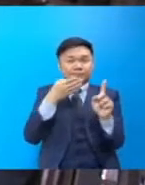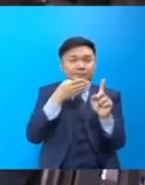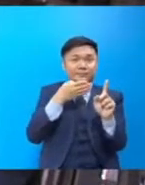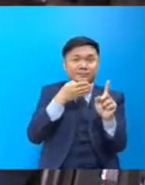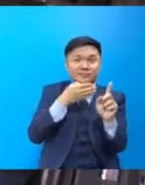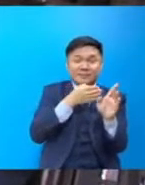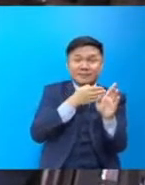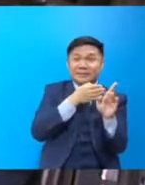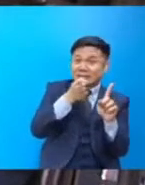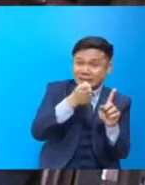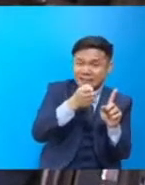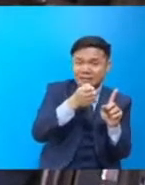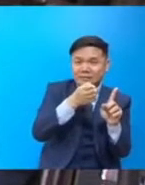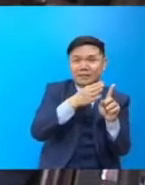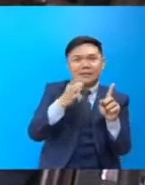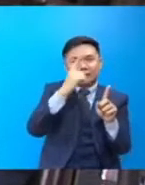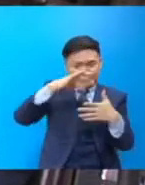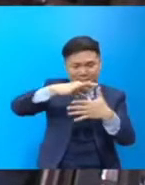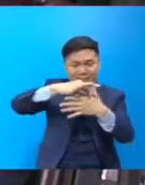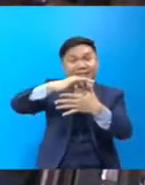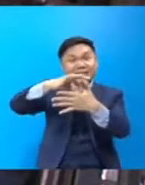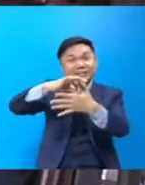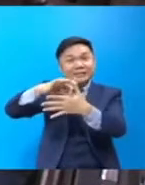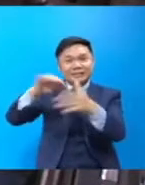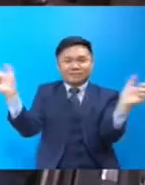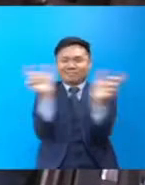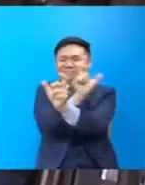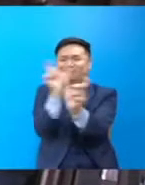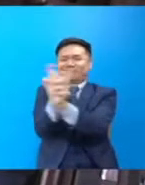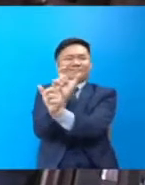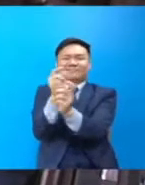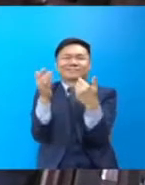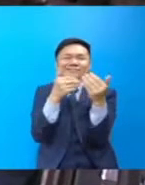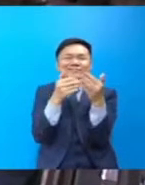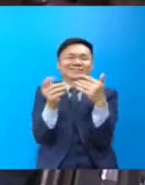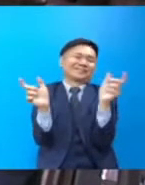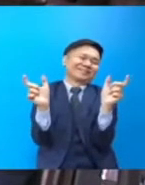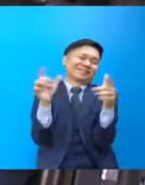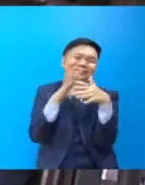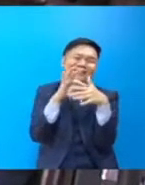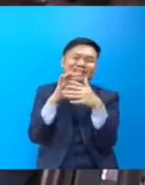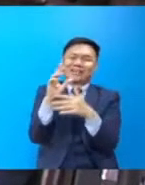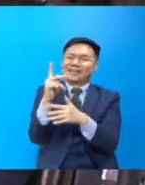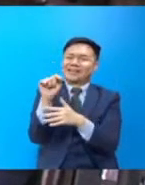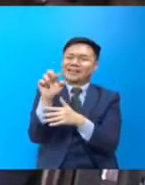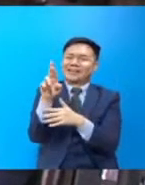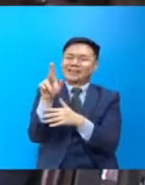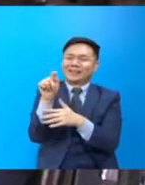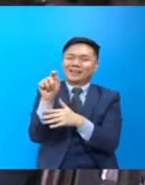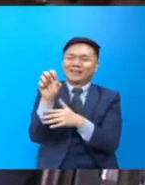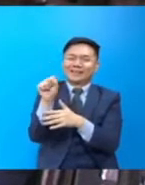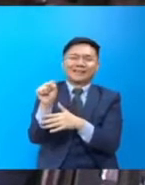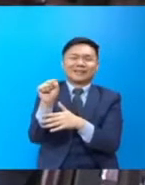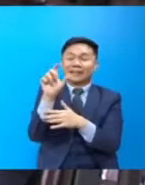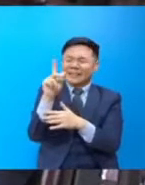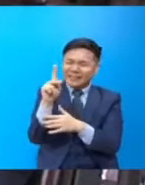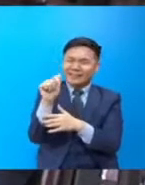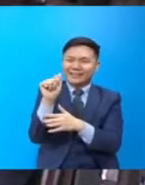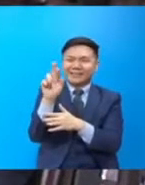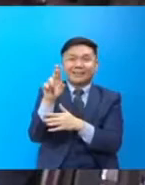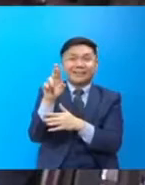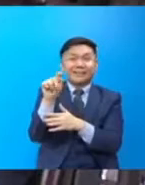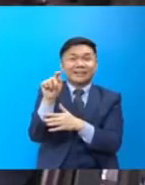Joe menyebutkan tentang katil daging tadi daging kecil-kecil daging tapi Rada gila ingin kita Makane